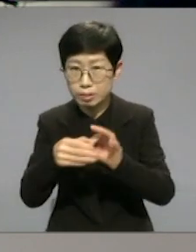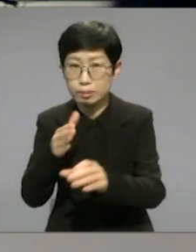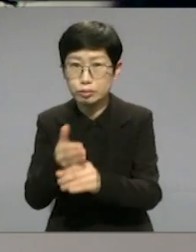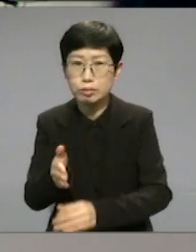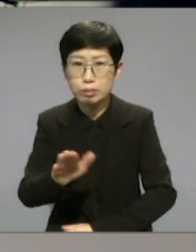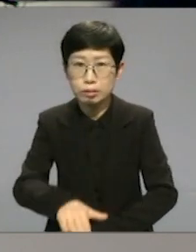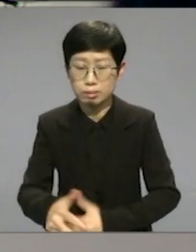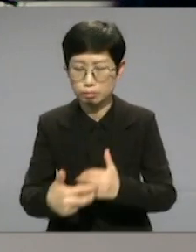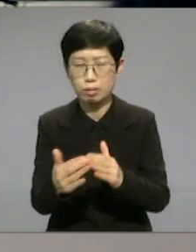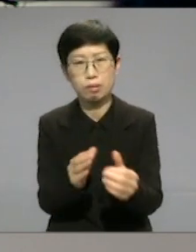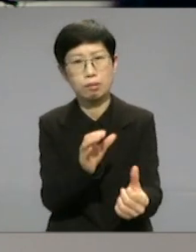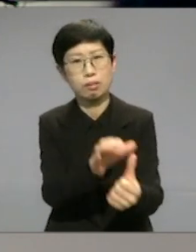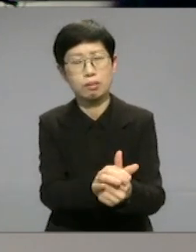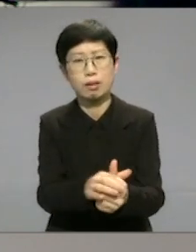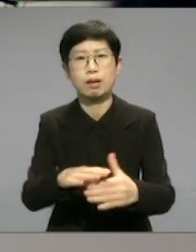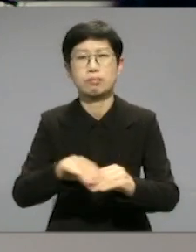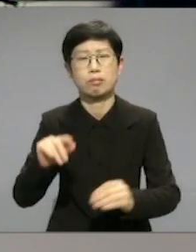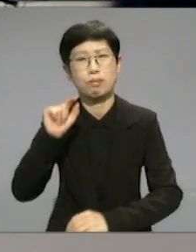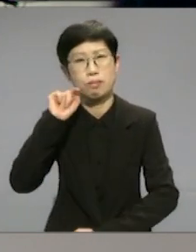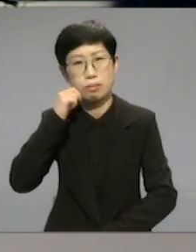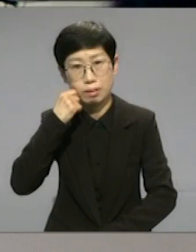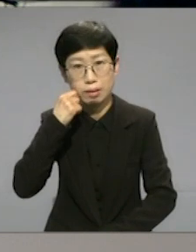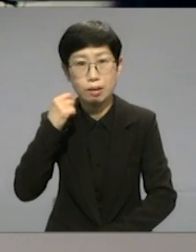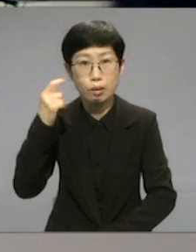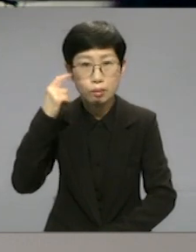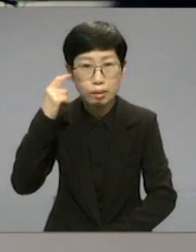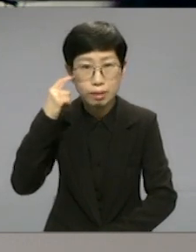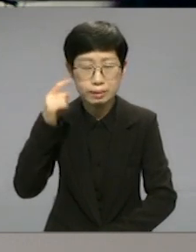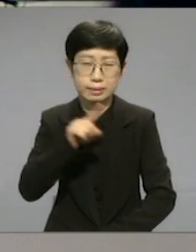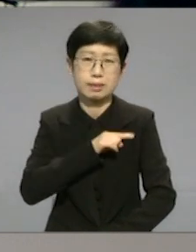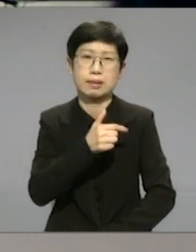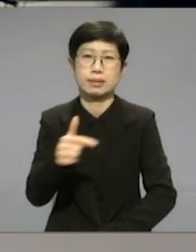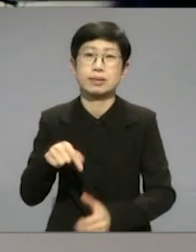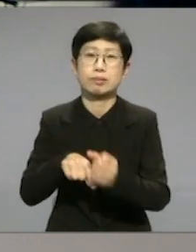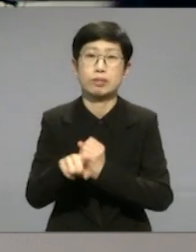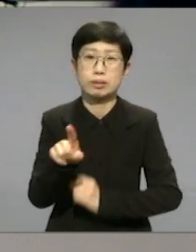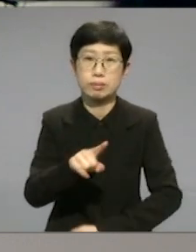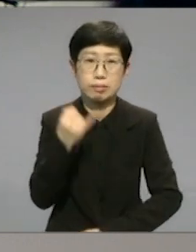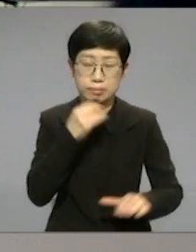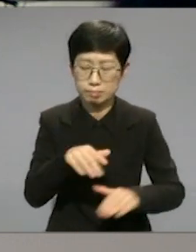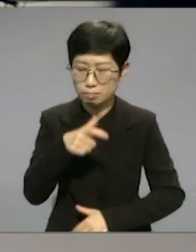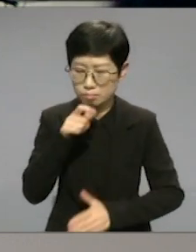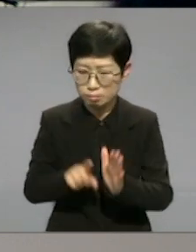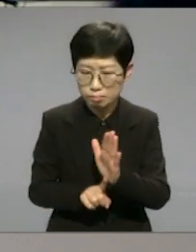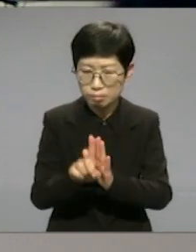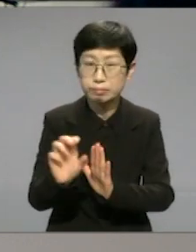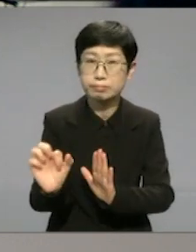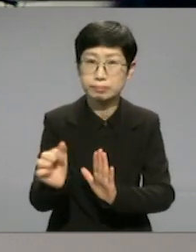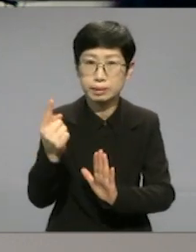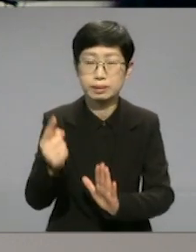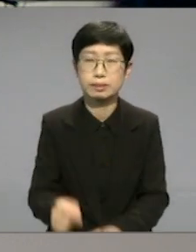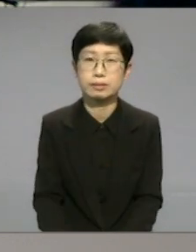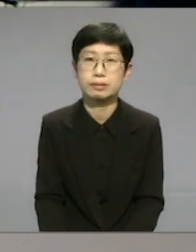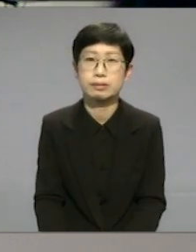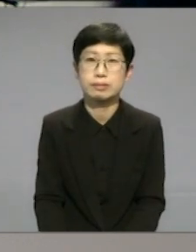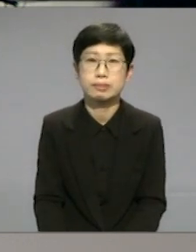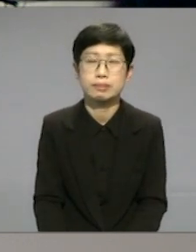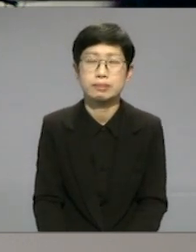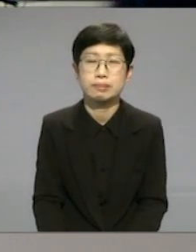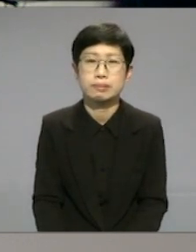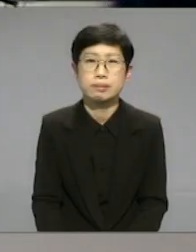감당하기엔 역부족인데요. 전례 없는 확산세의 가장 큰 원인은 엘니뇨입니다. 유영선